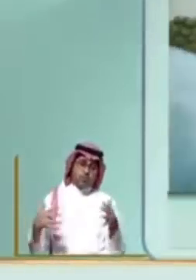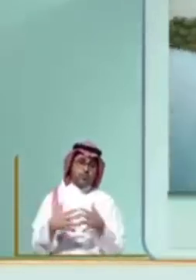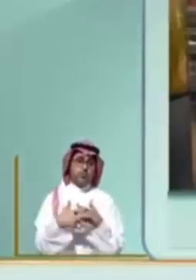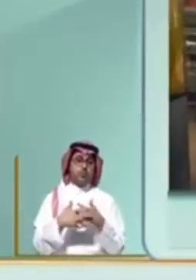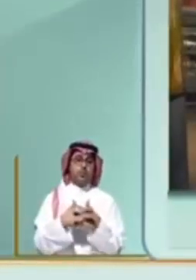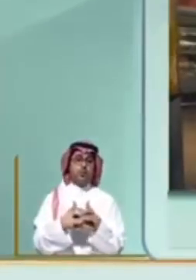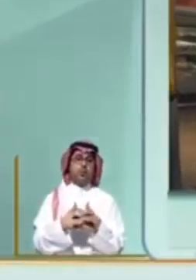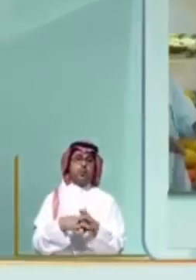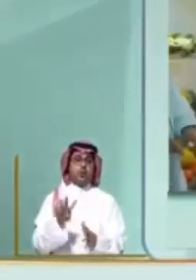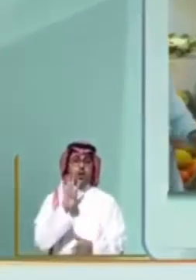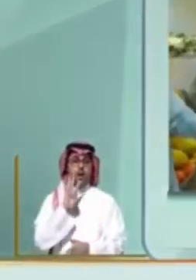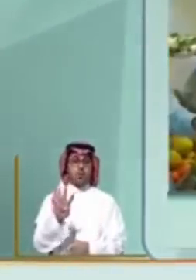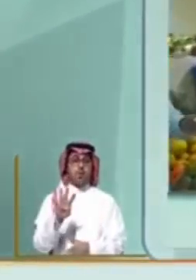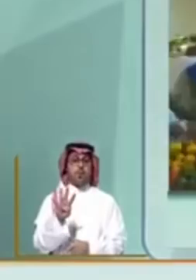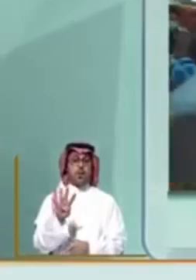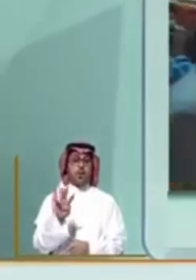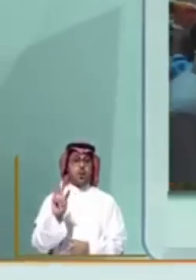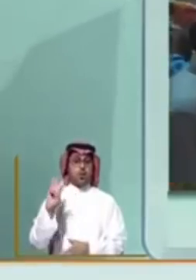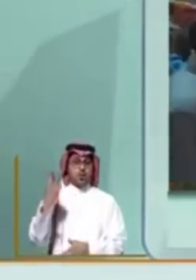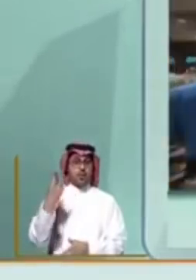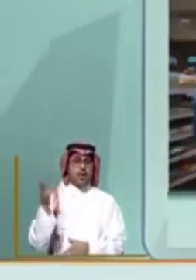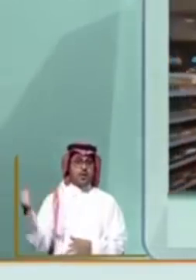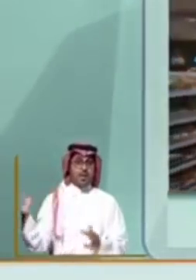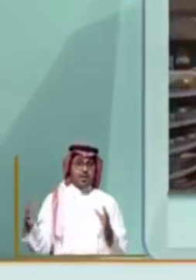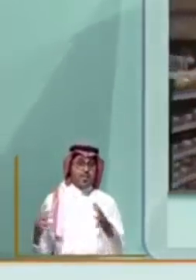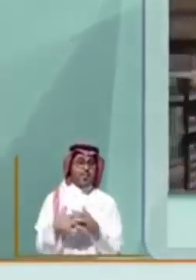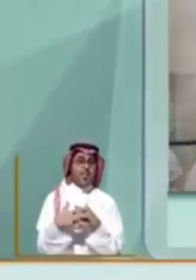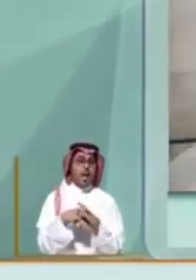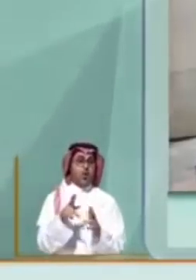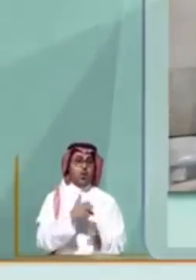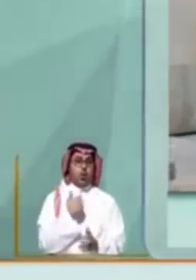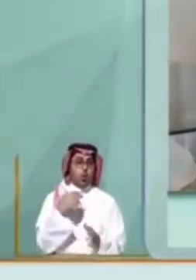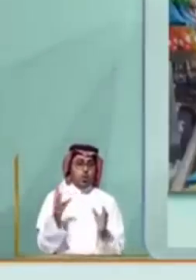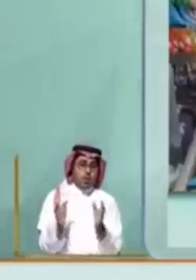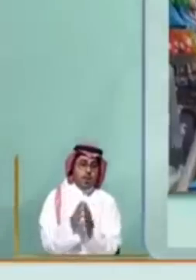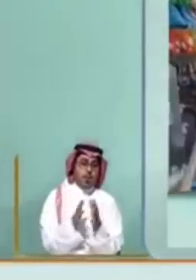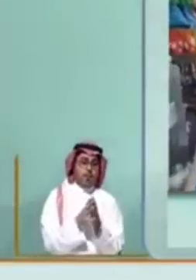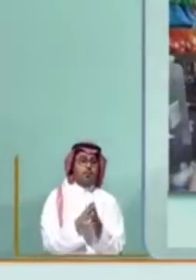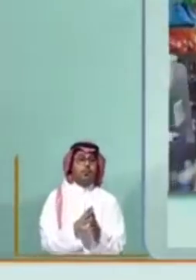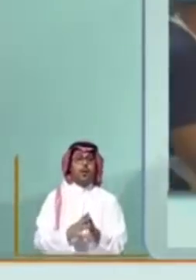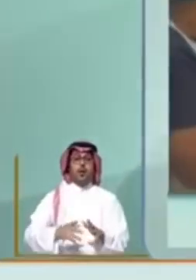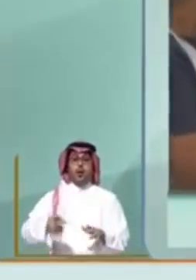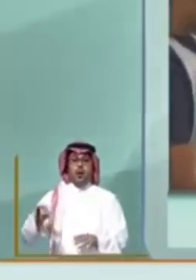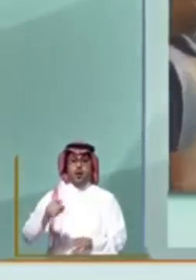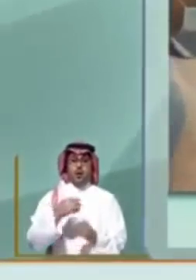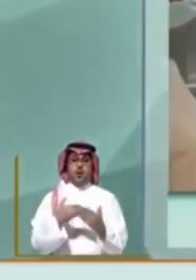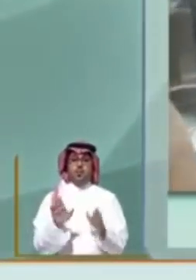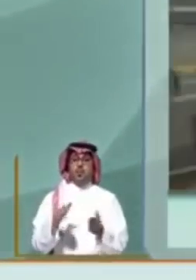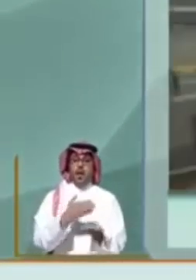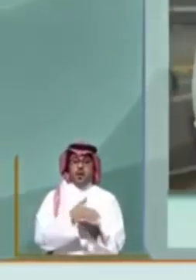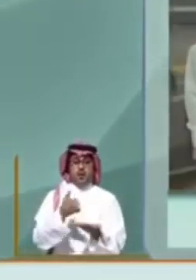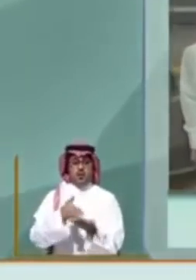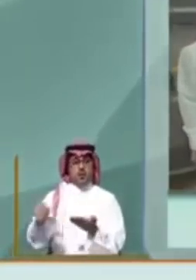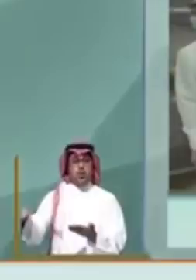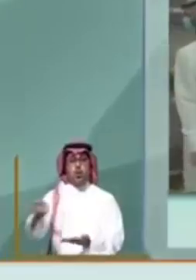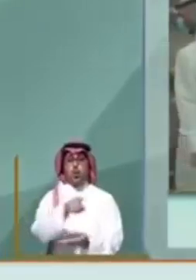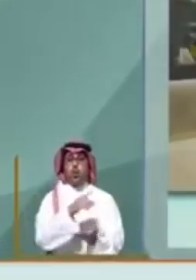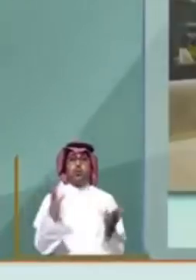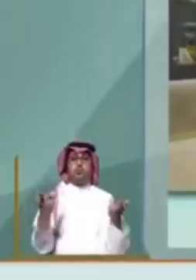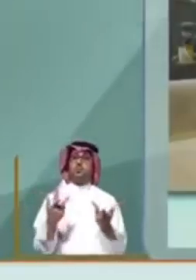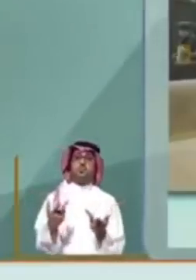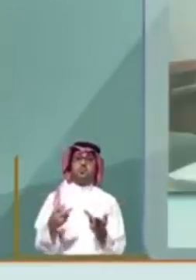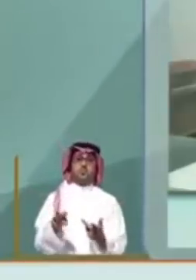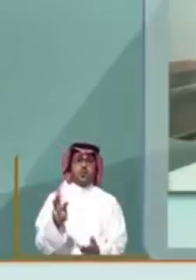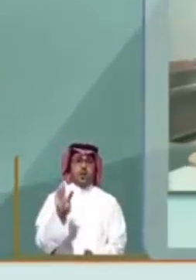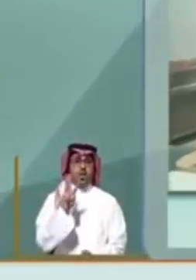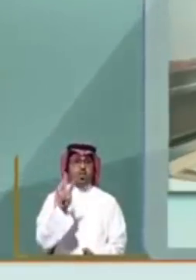العمل، بلغت 413 جولة. هذا بالإضافة لعدد المواقع التي تم تطهيرها منذ بداية رمضان وحتى هذا اليوم،